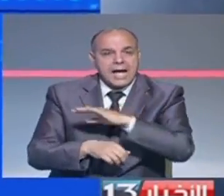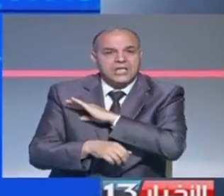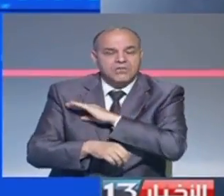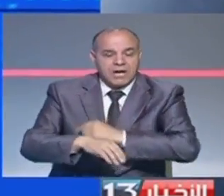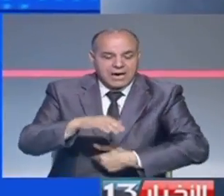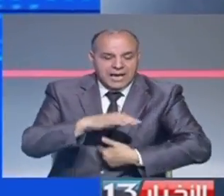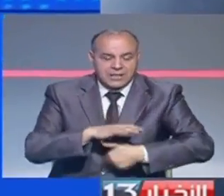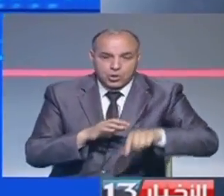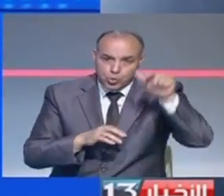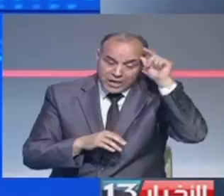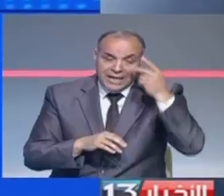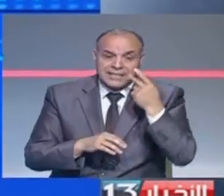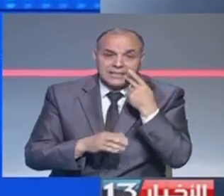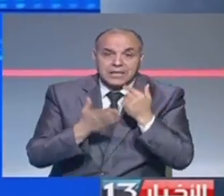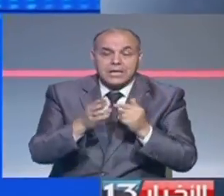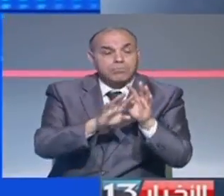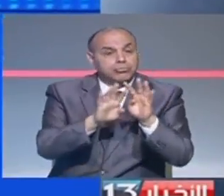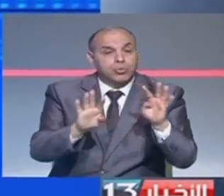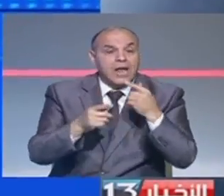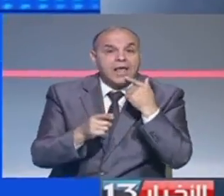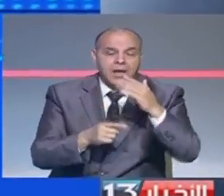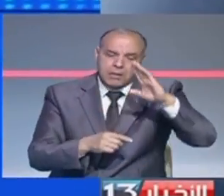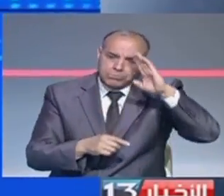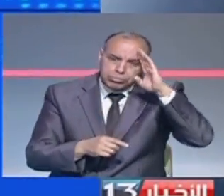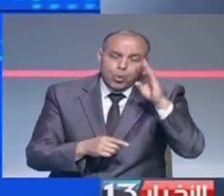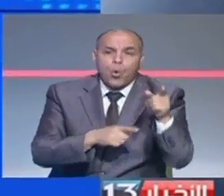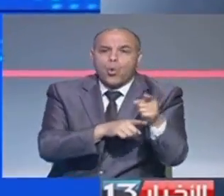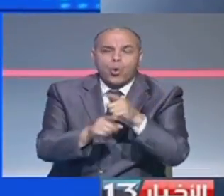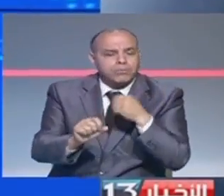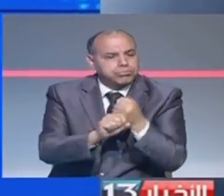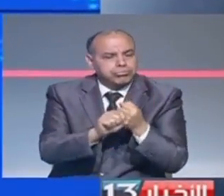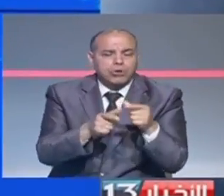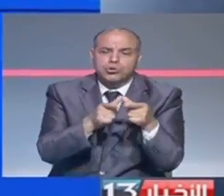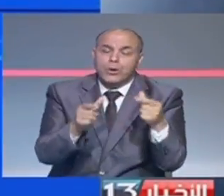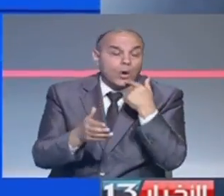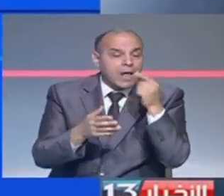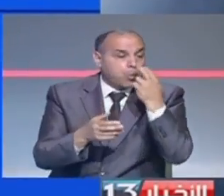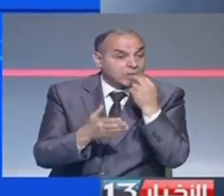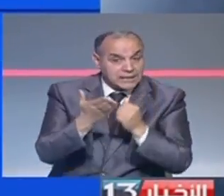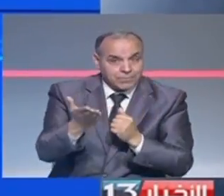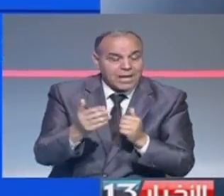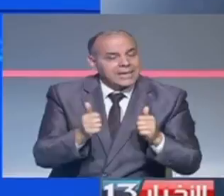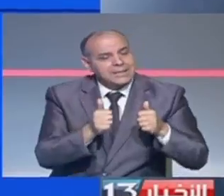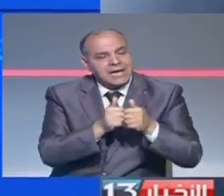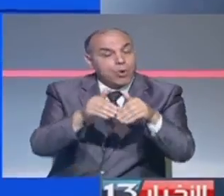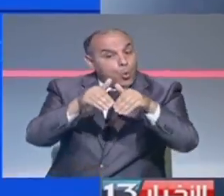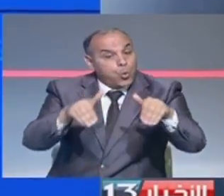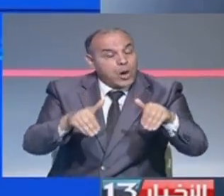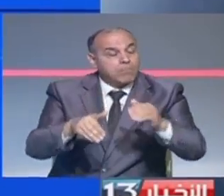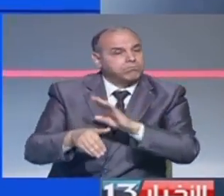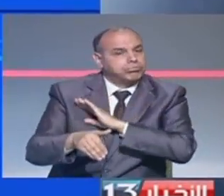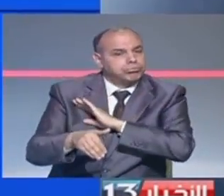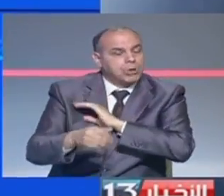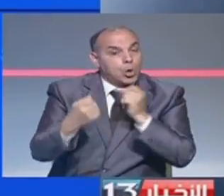الجمهوريه يستعيد على موكب حيا خلاله مجهود هذه المؤسسه التي تقف في الصفوف الاولى